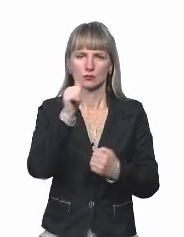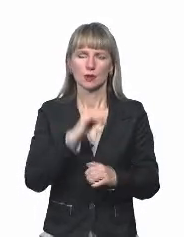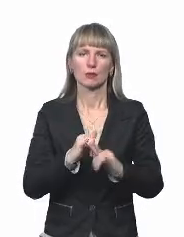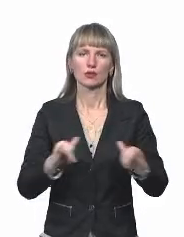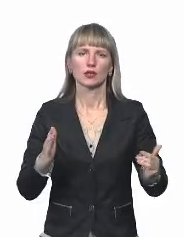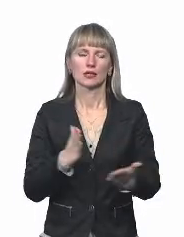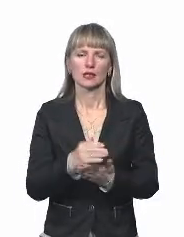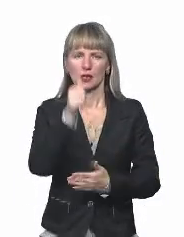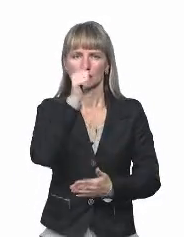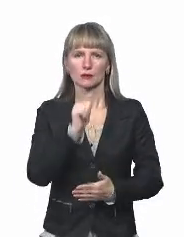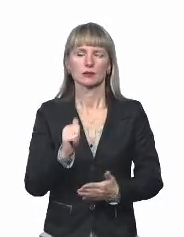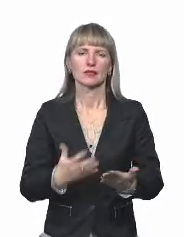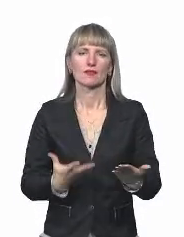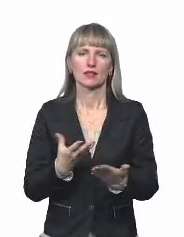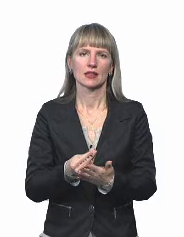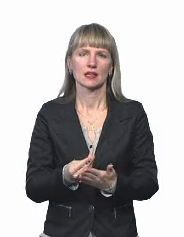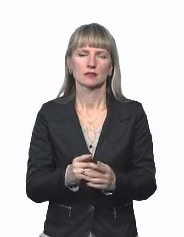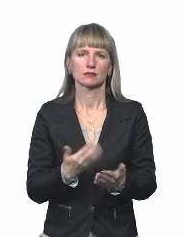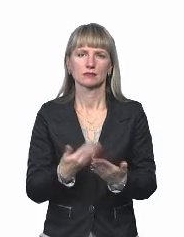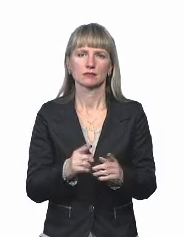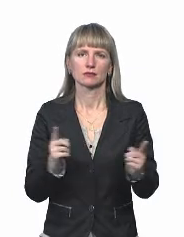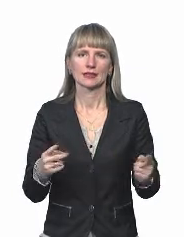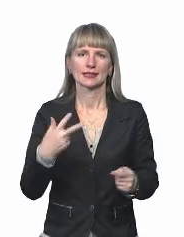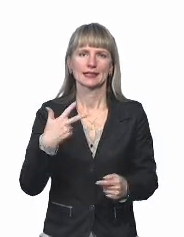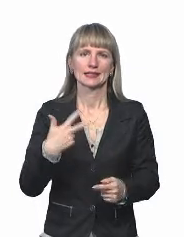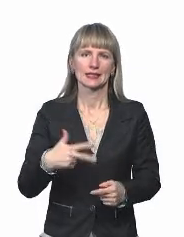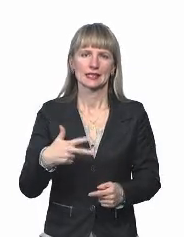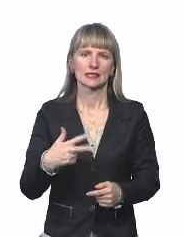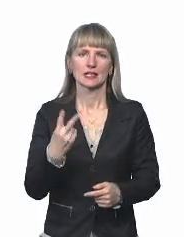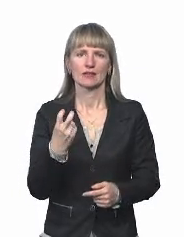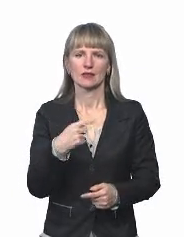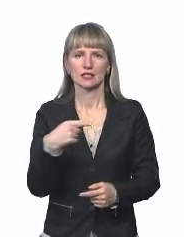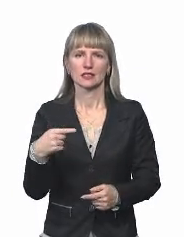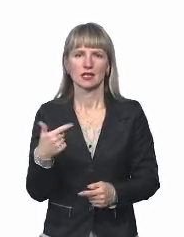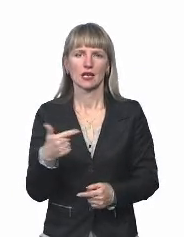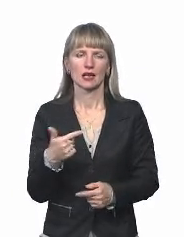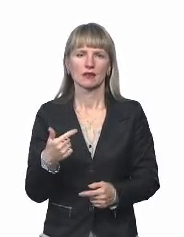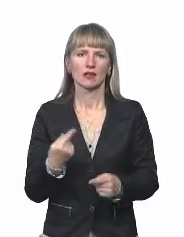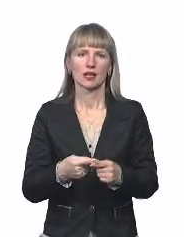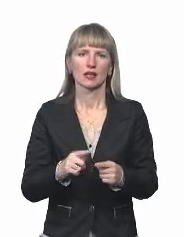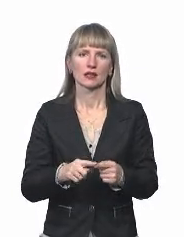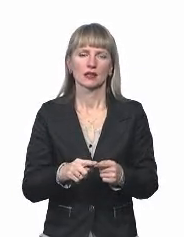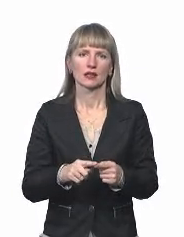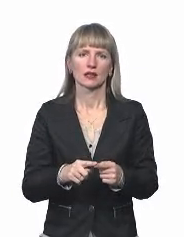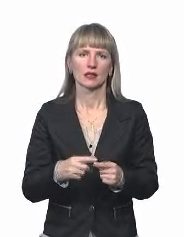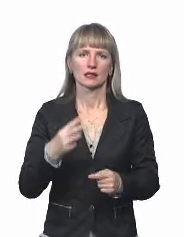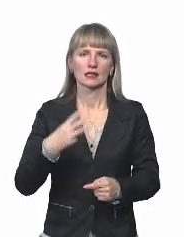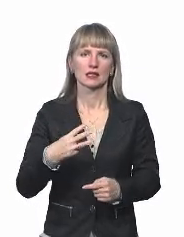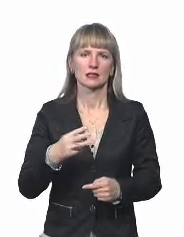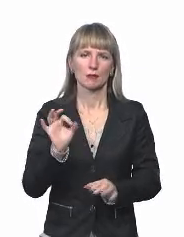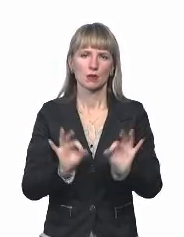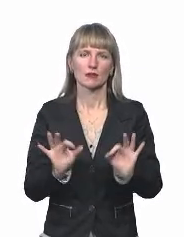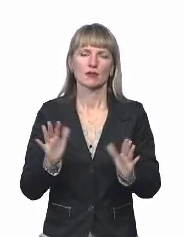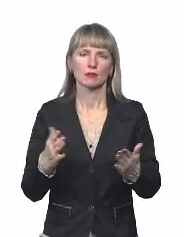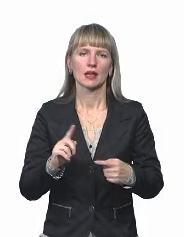є щомісячні внески в діапазоні 30-200 гривень. Це 70% випадків.